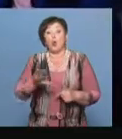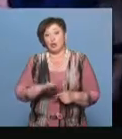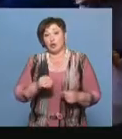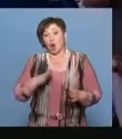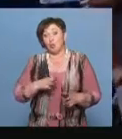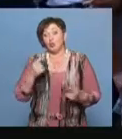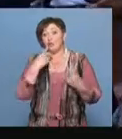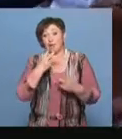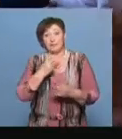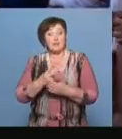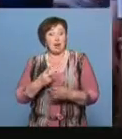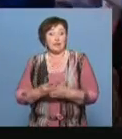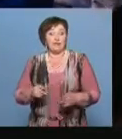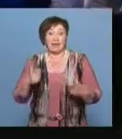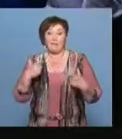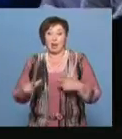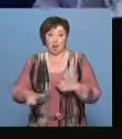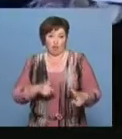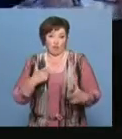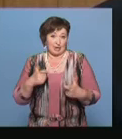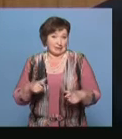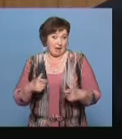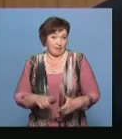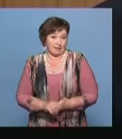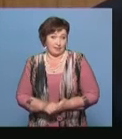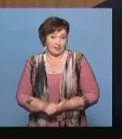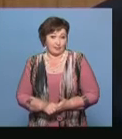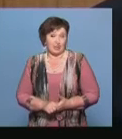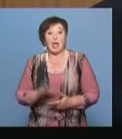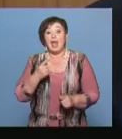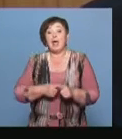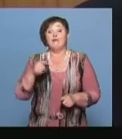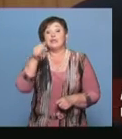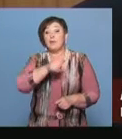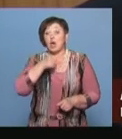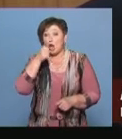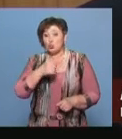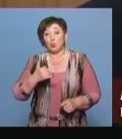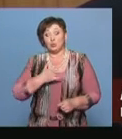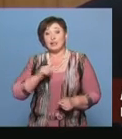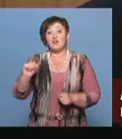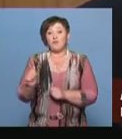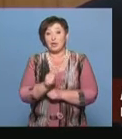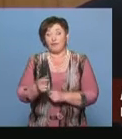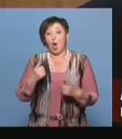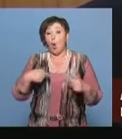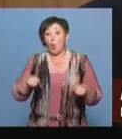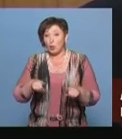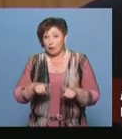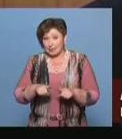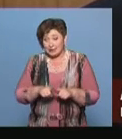правда, не везде, а только в отдаленных территориях. В этом году у нас впервые организована